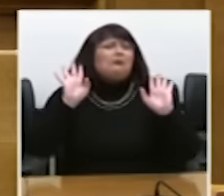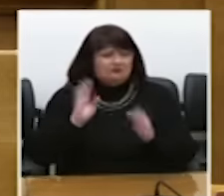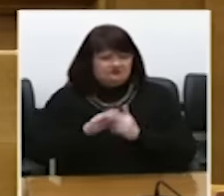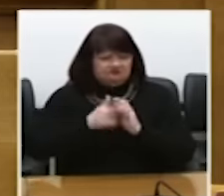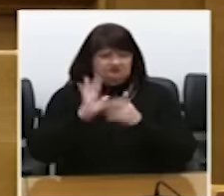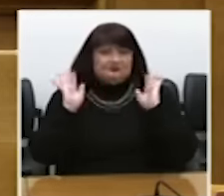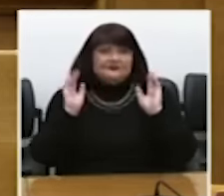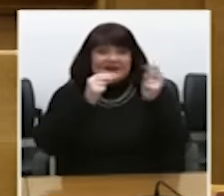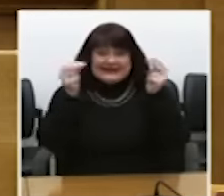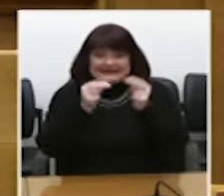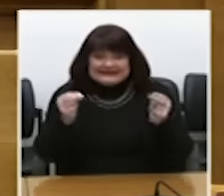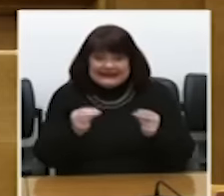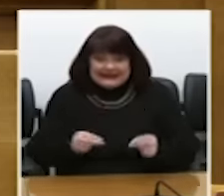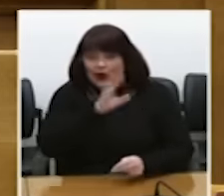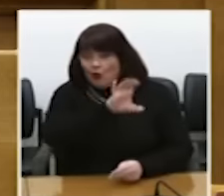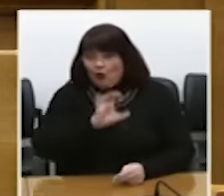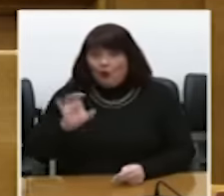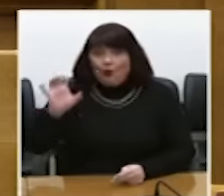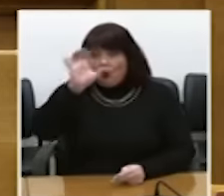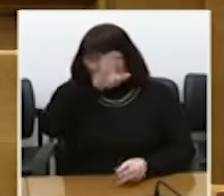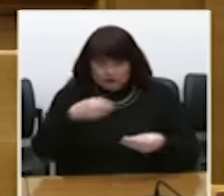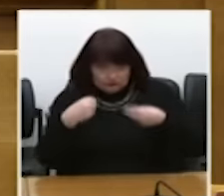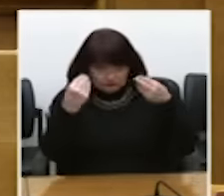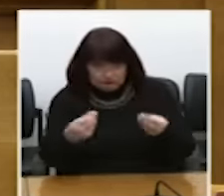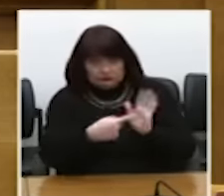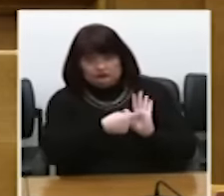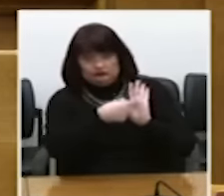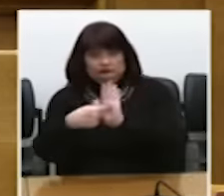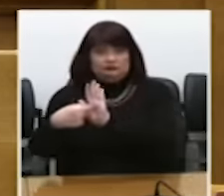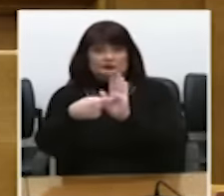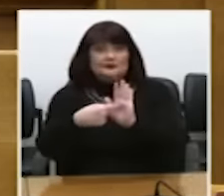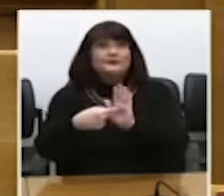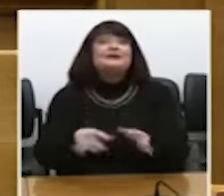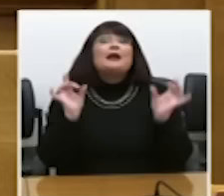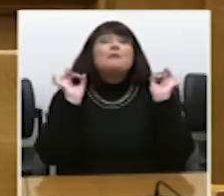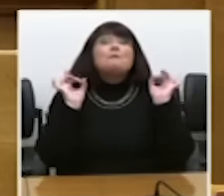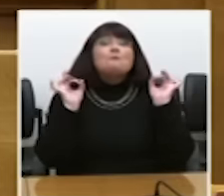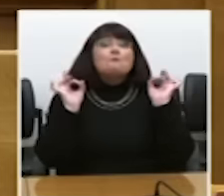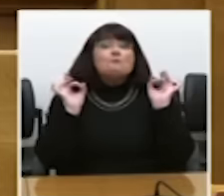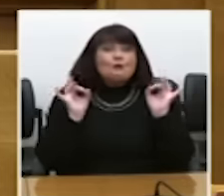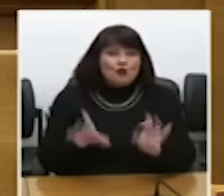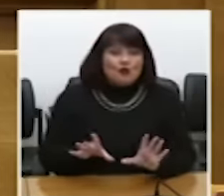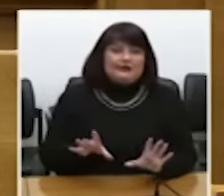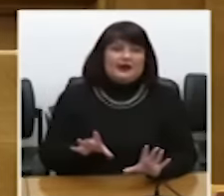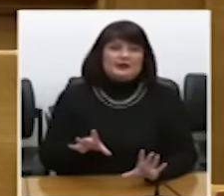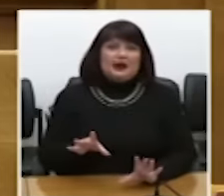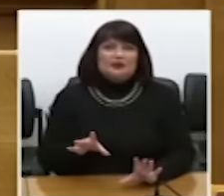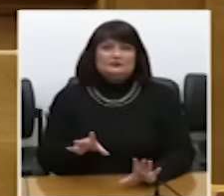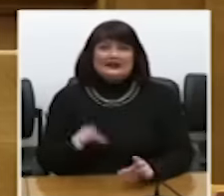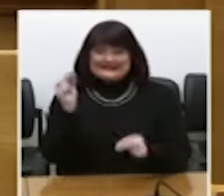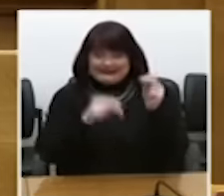από όλες αυτές τις χώρες δείχνουν ότι πουθενά δεν φαίνεται να ανέβηκε η συμμετοχή του